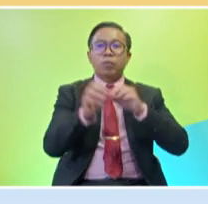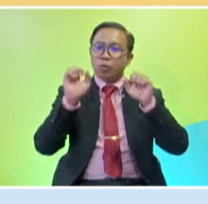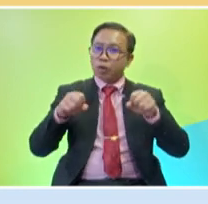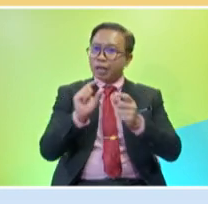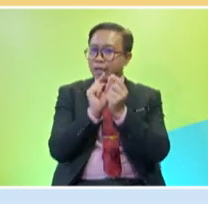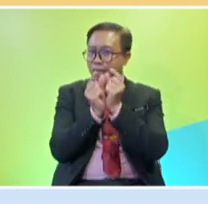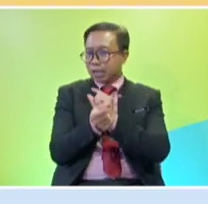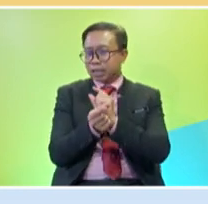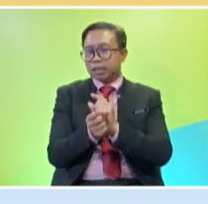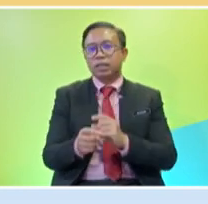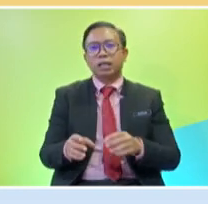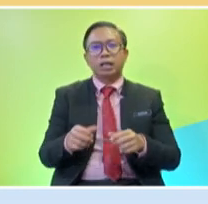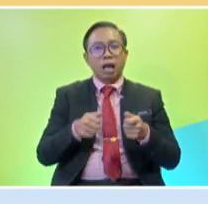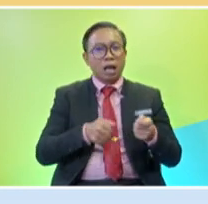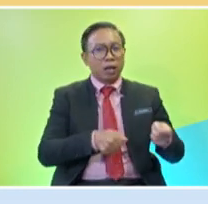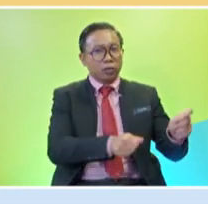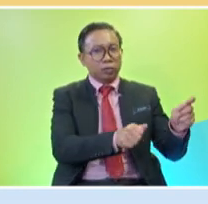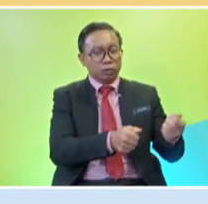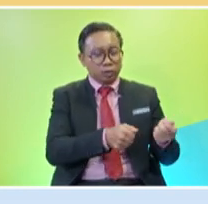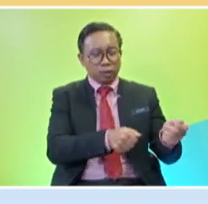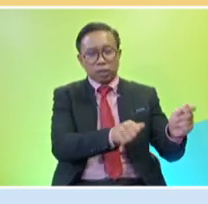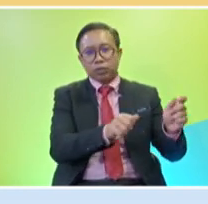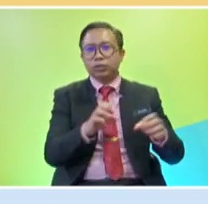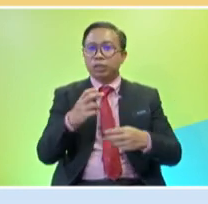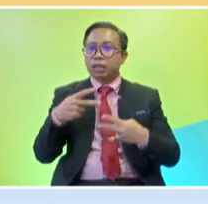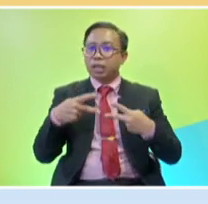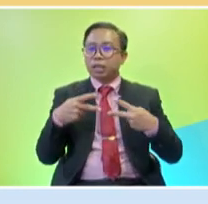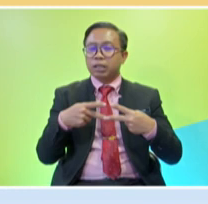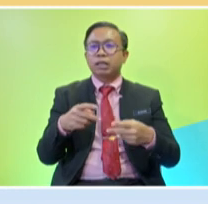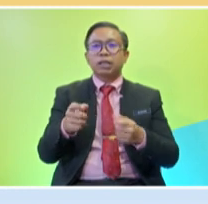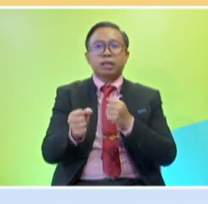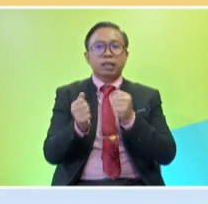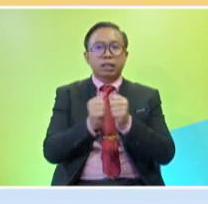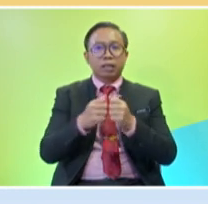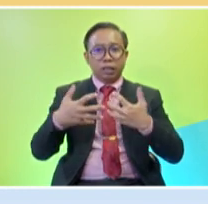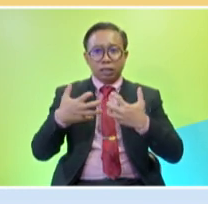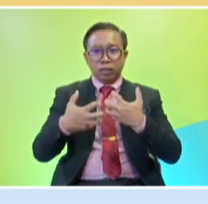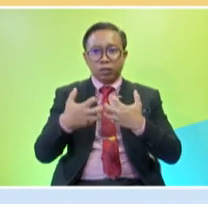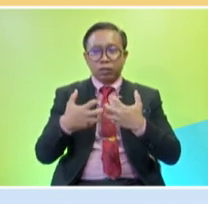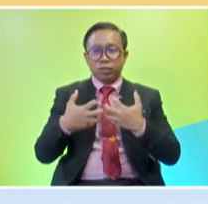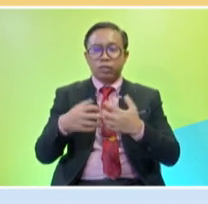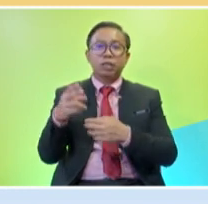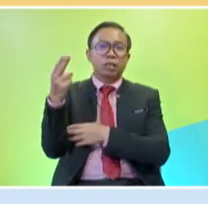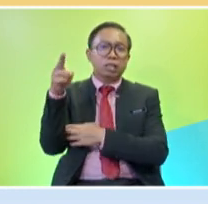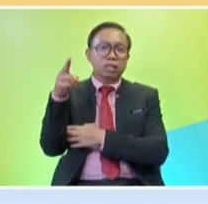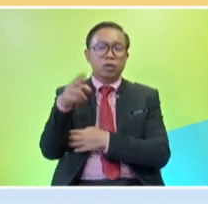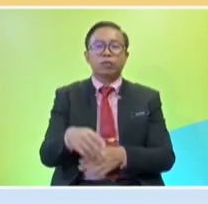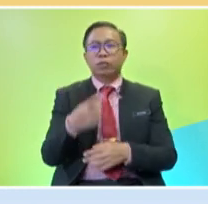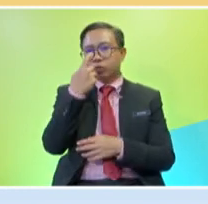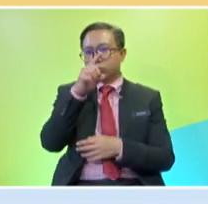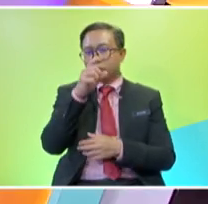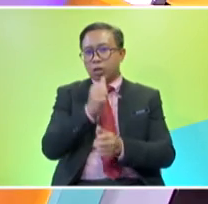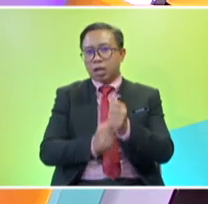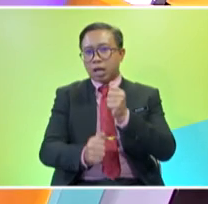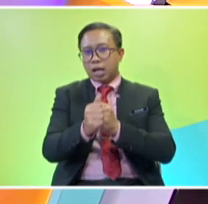untuk hasilkan arus elektrik dalam cara teknologi hijau untuk kelestarian alam sekitar